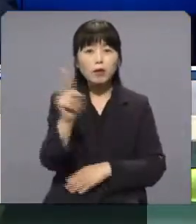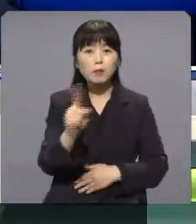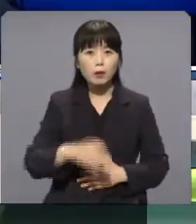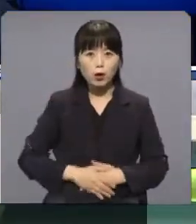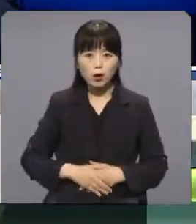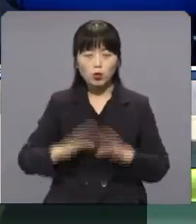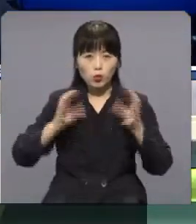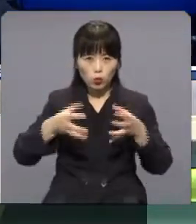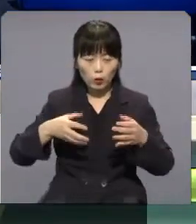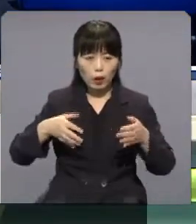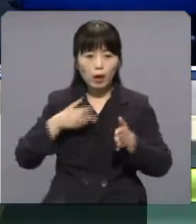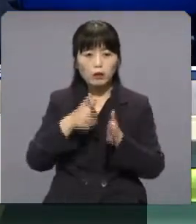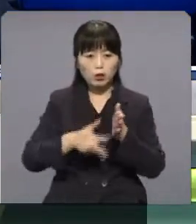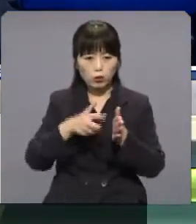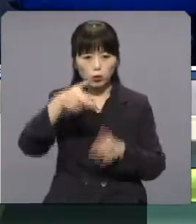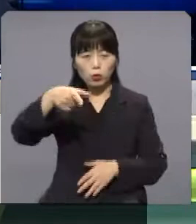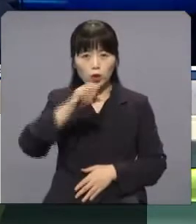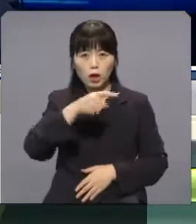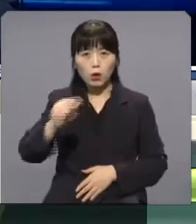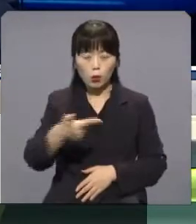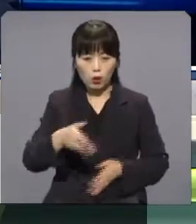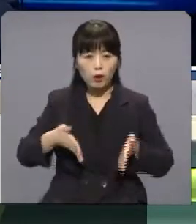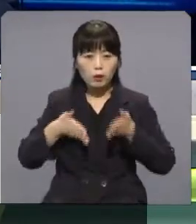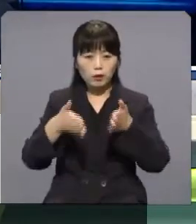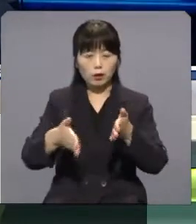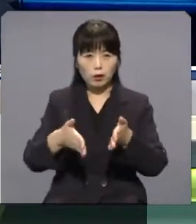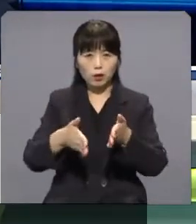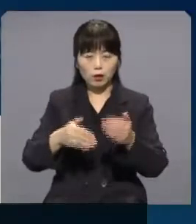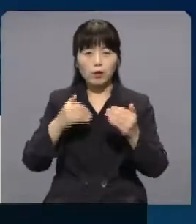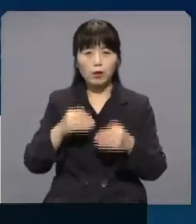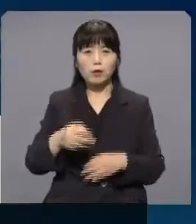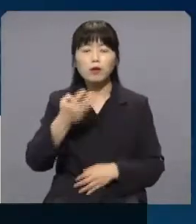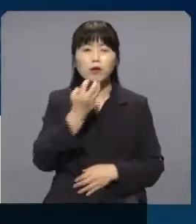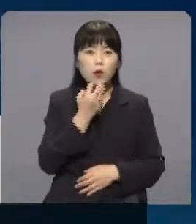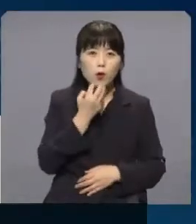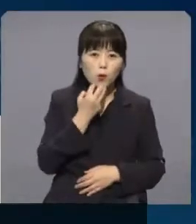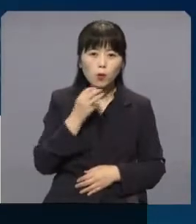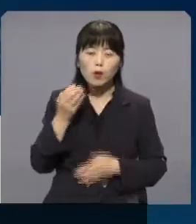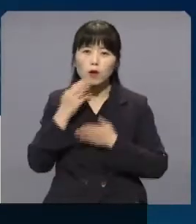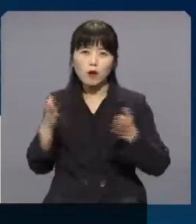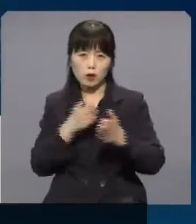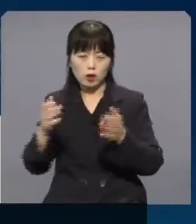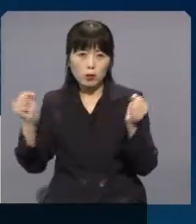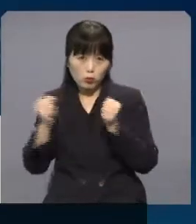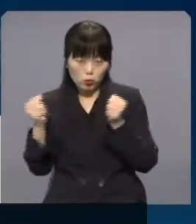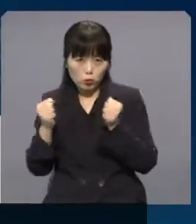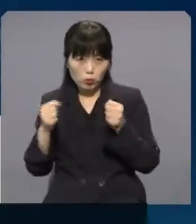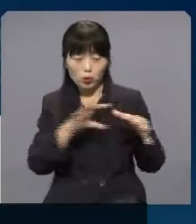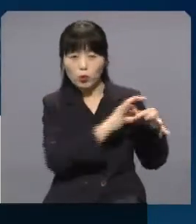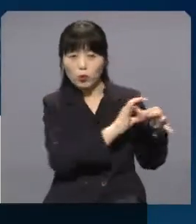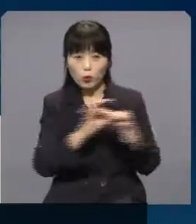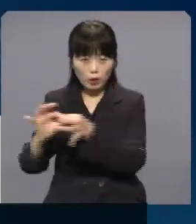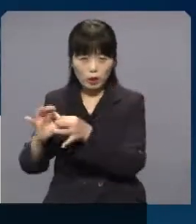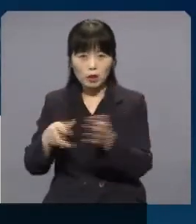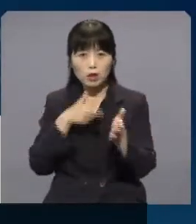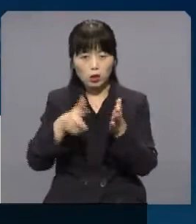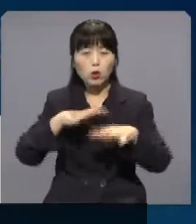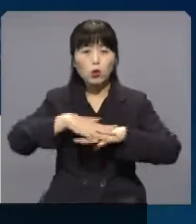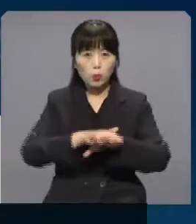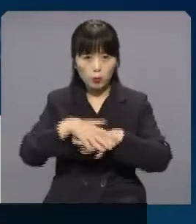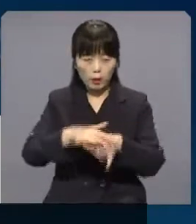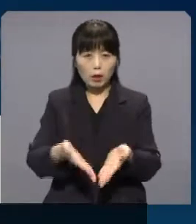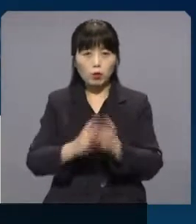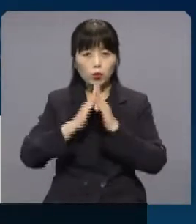철도 공간에 추진하는 경원선 은 건설사업 일하고 있습니다 서울과 경기 북부 의 북부를 잇는 어초 또 만 광역 철도망